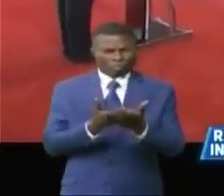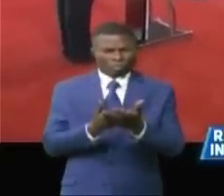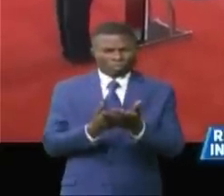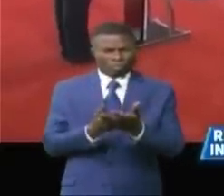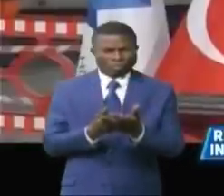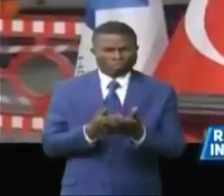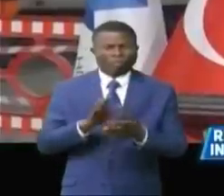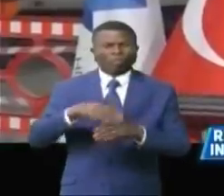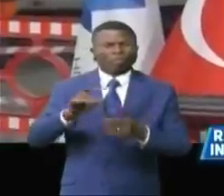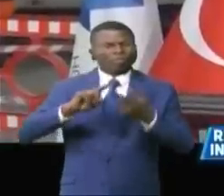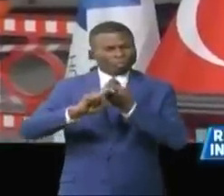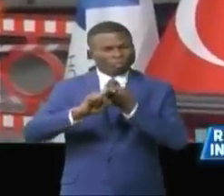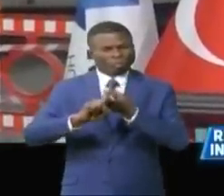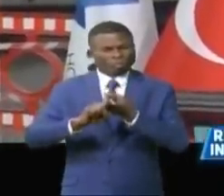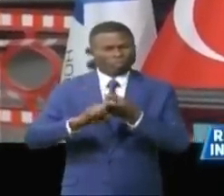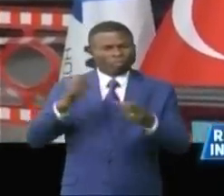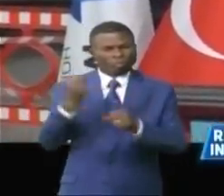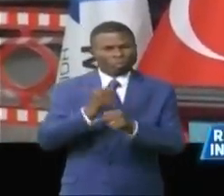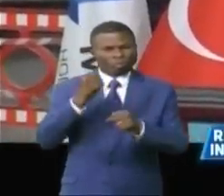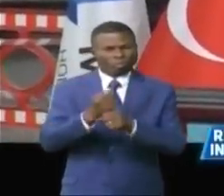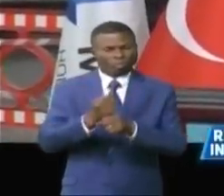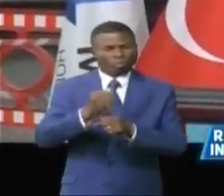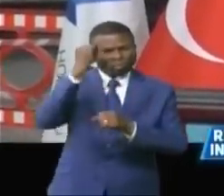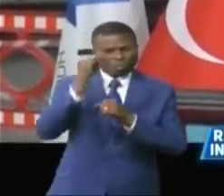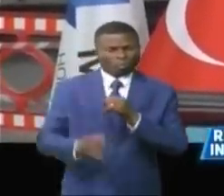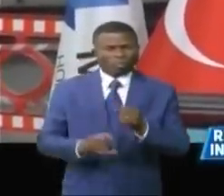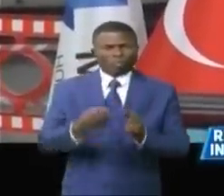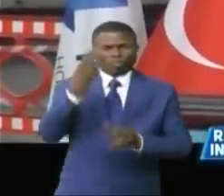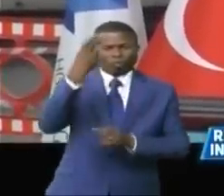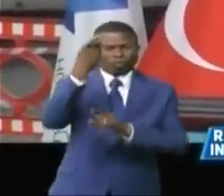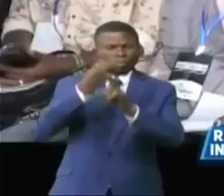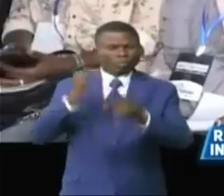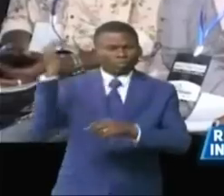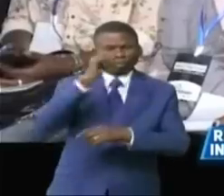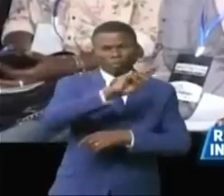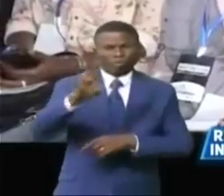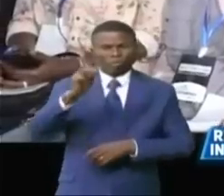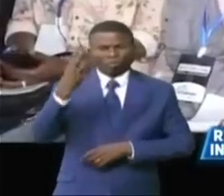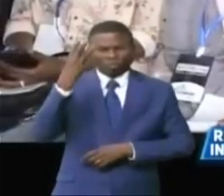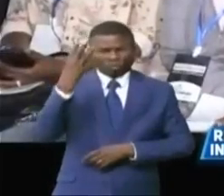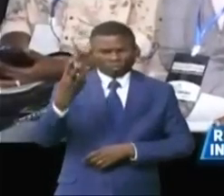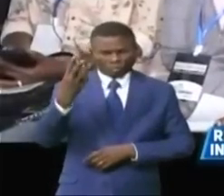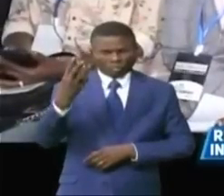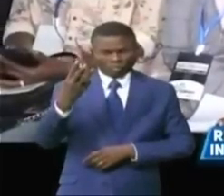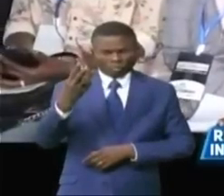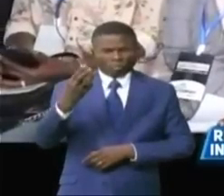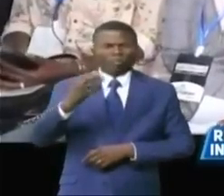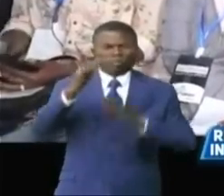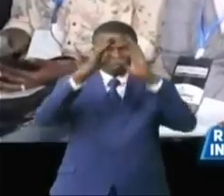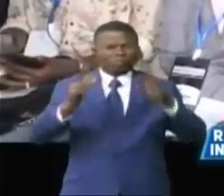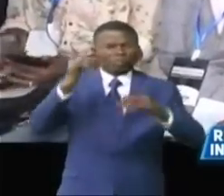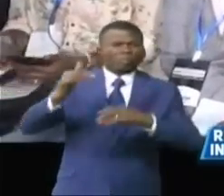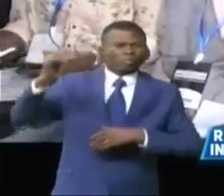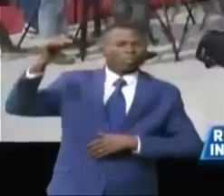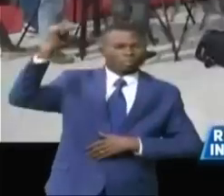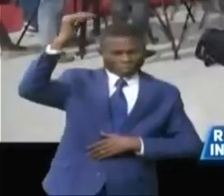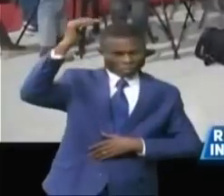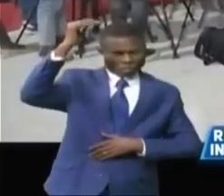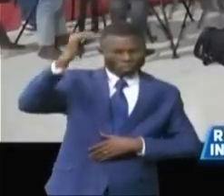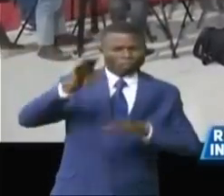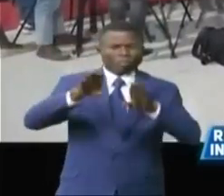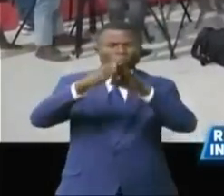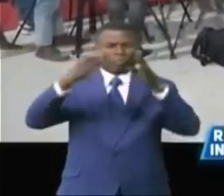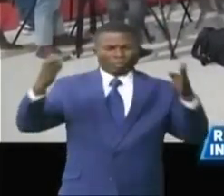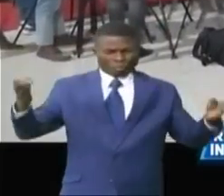est confiant, les travaux prendront fin le 2 décembre 2023. Ce complexe architectural, qui sera inauguré